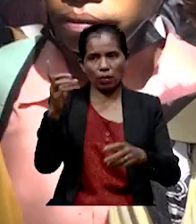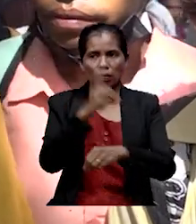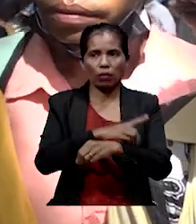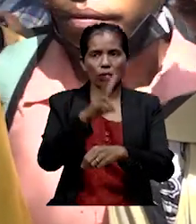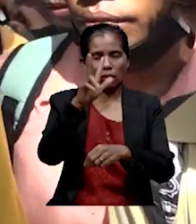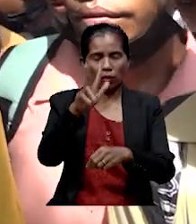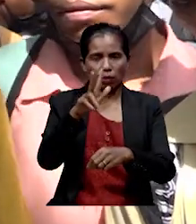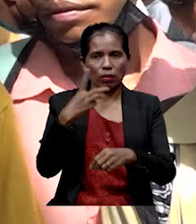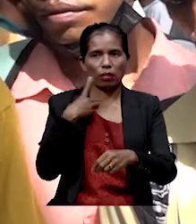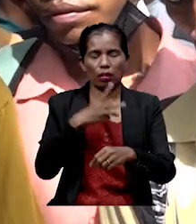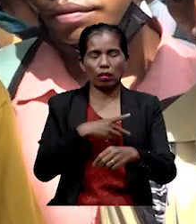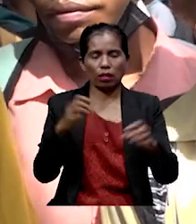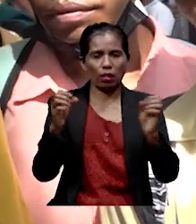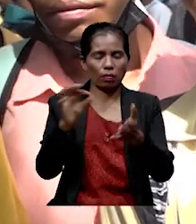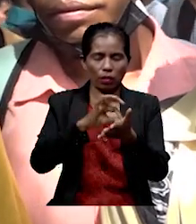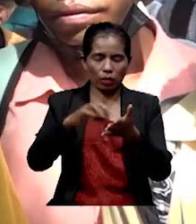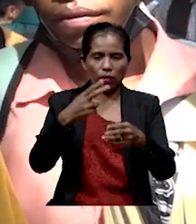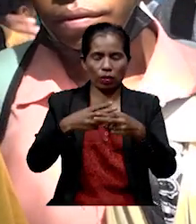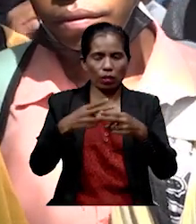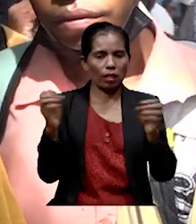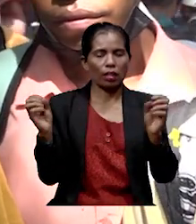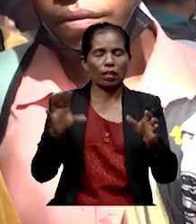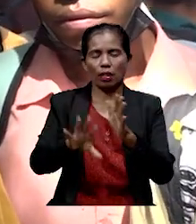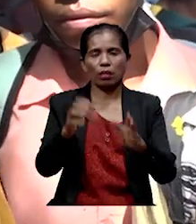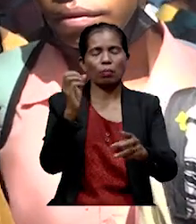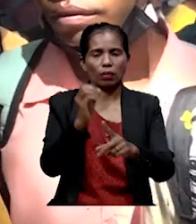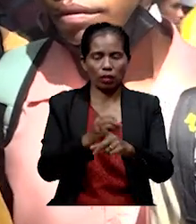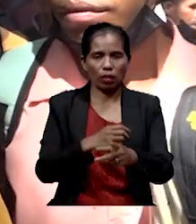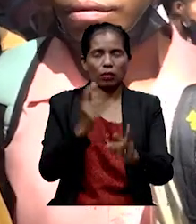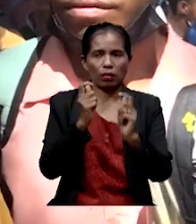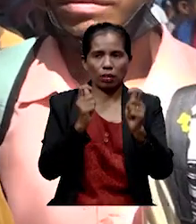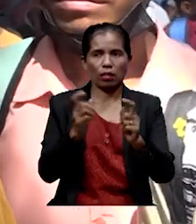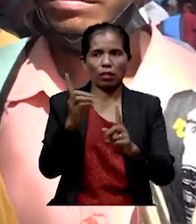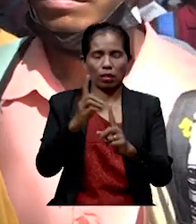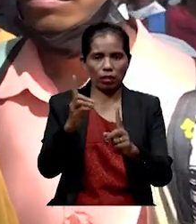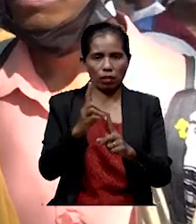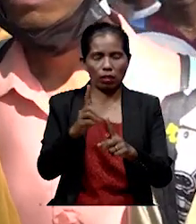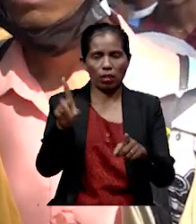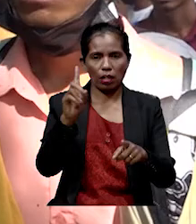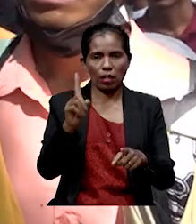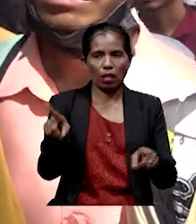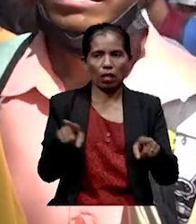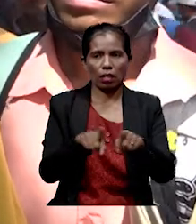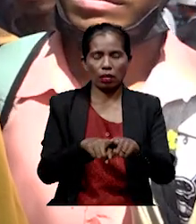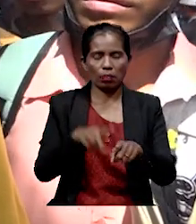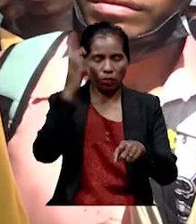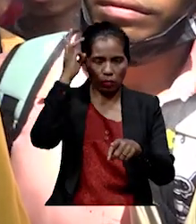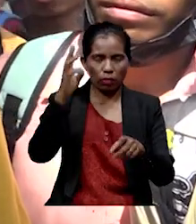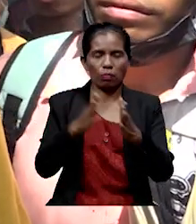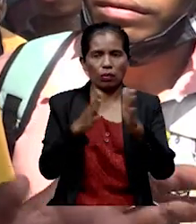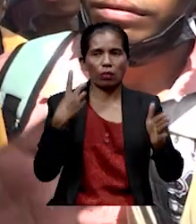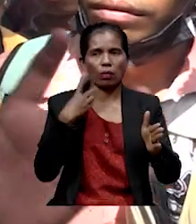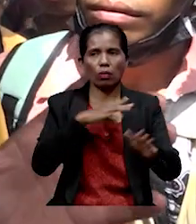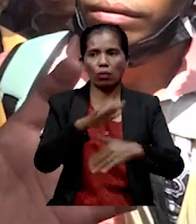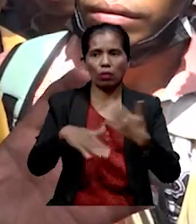bala after ga itala la heta no oportunidad du bate anta ni da te ne se a preocupa sam tebe se miami halo